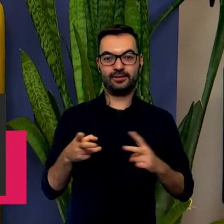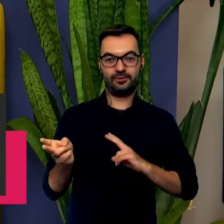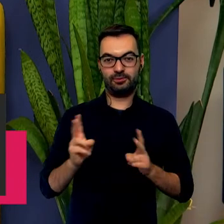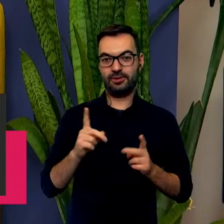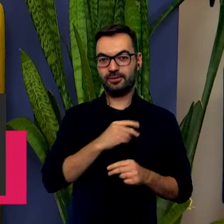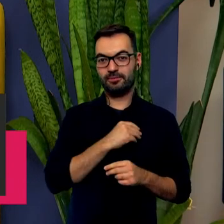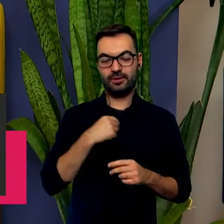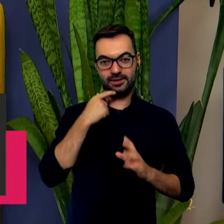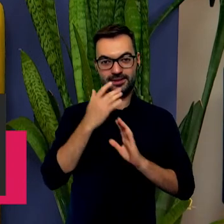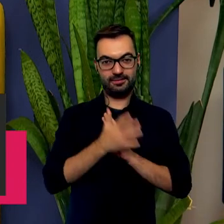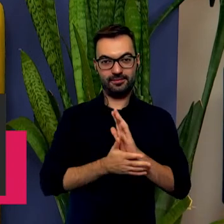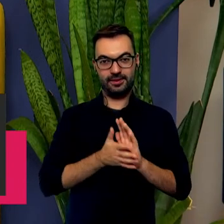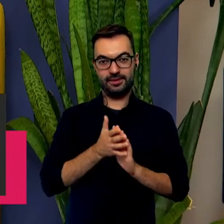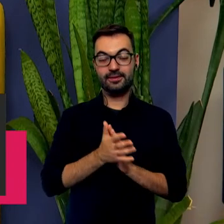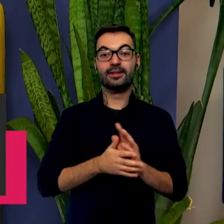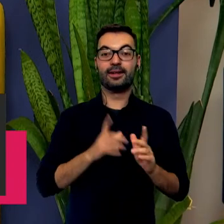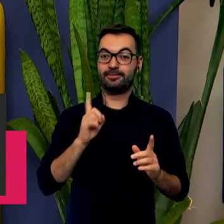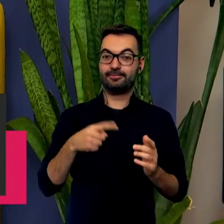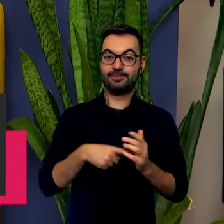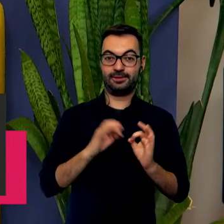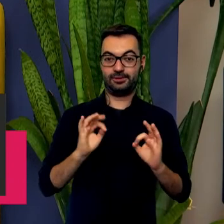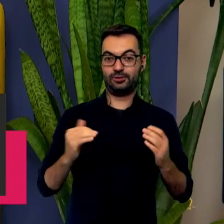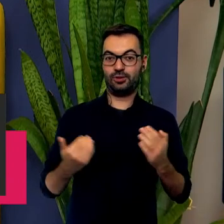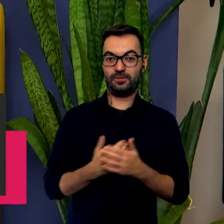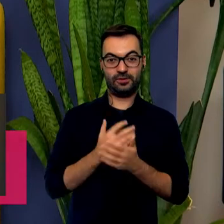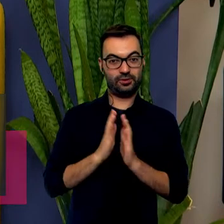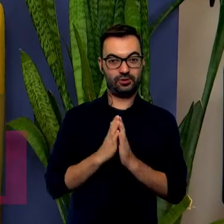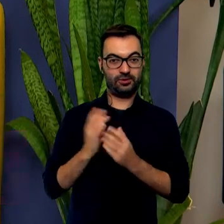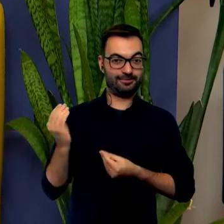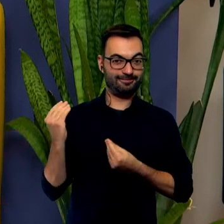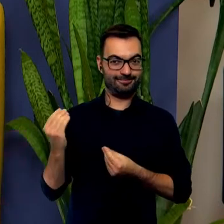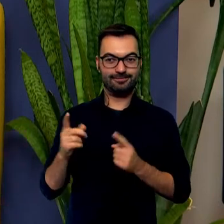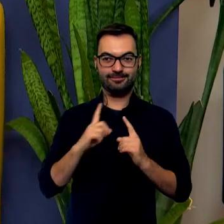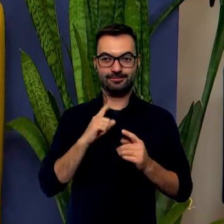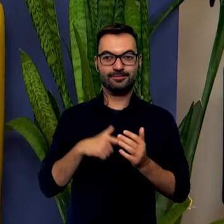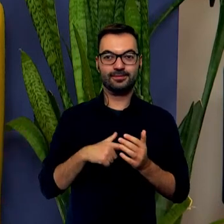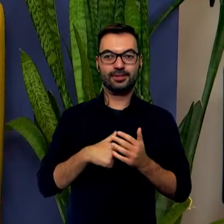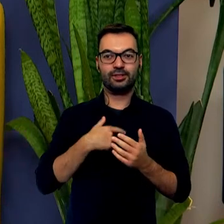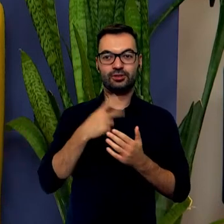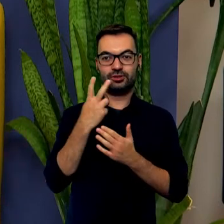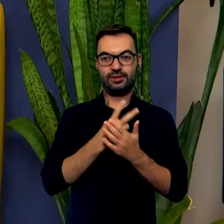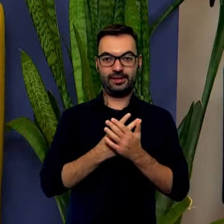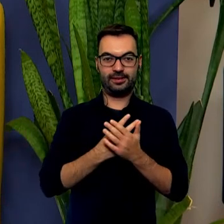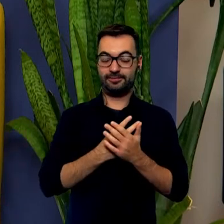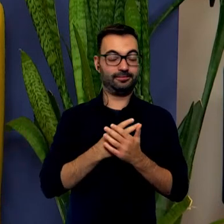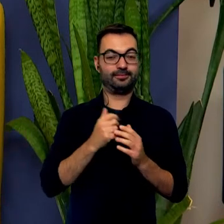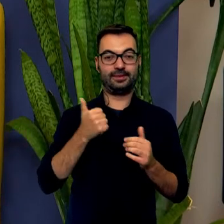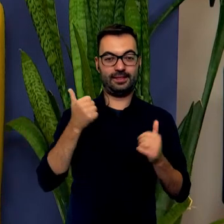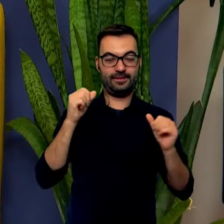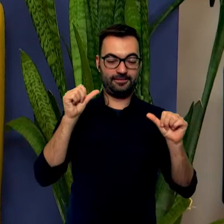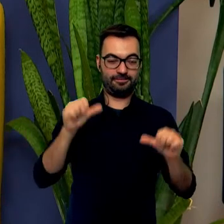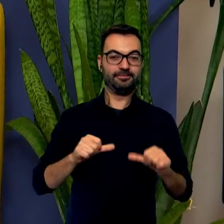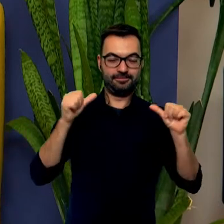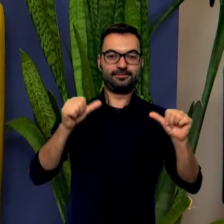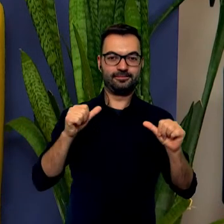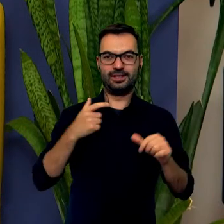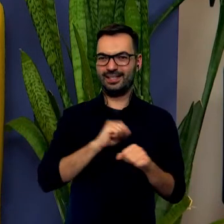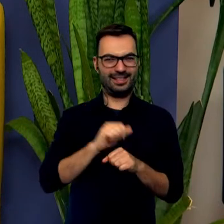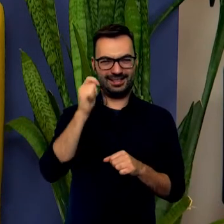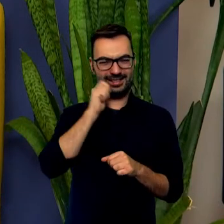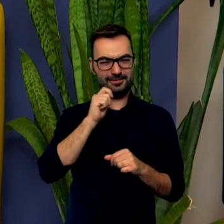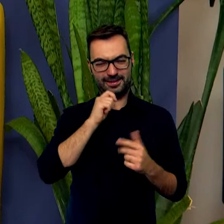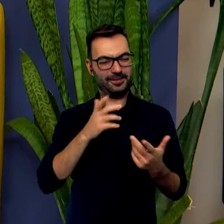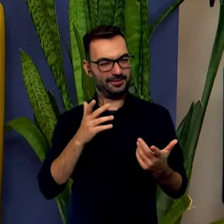spotkanie na polski język migowy. A jeśli chodzi o tę książkę, o której będziemy rozmawiać, to przeczytałam ją w jeden wieczór, choć to nie jest żaden